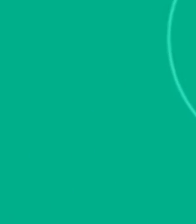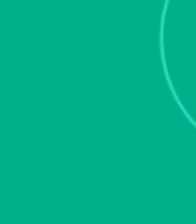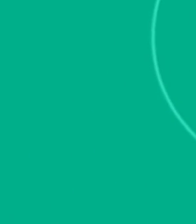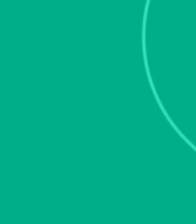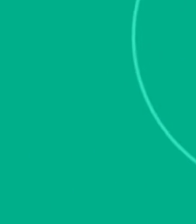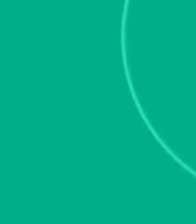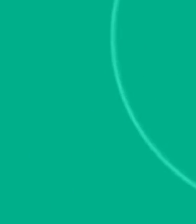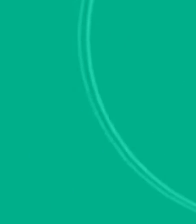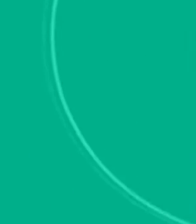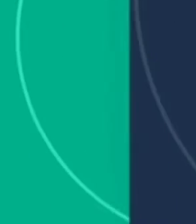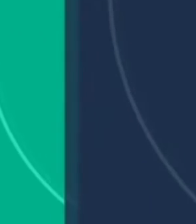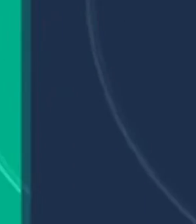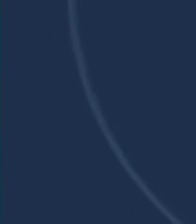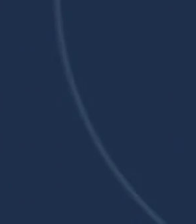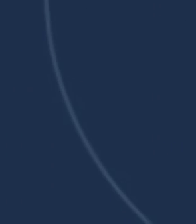Музика